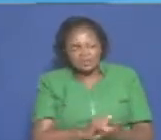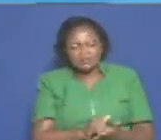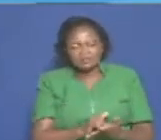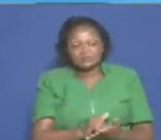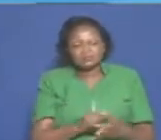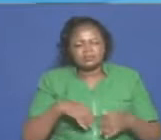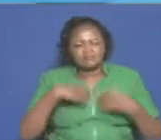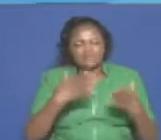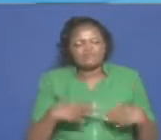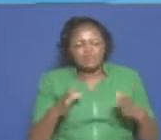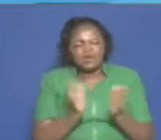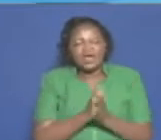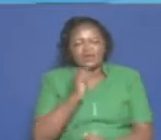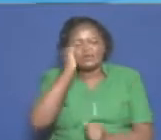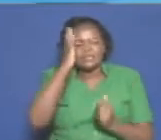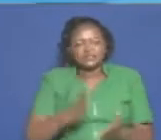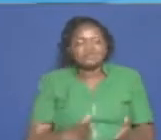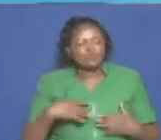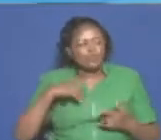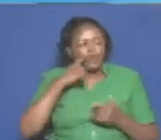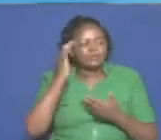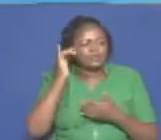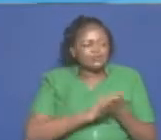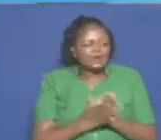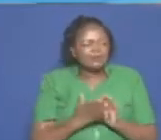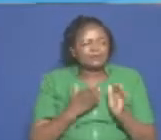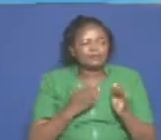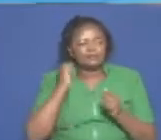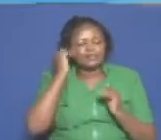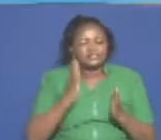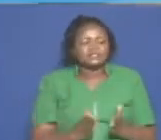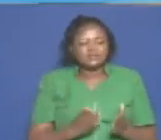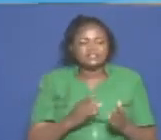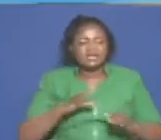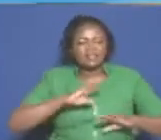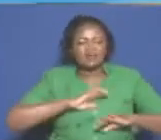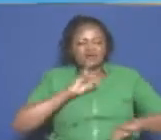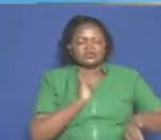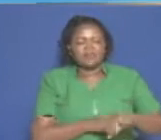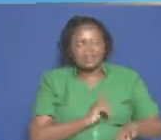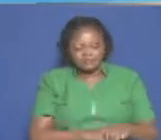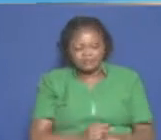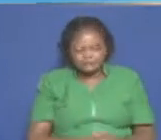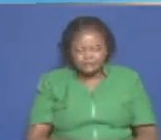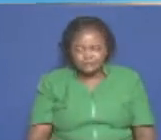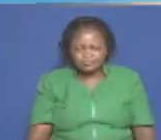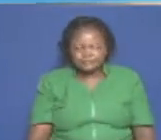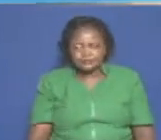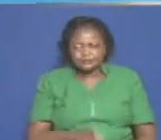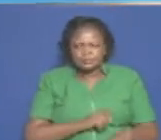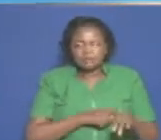wananchi na wale wanasiasa na wale ambao wanatarajia kuingia katika ulingo wa uongozi muda mwafaka. Na nikiangalia pia